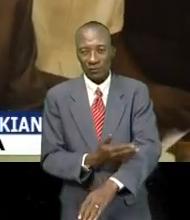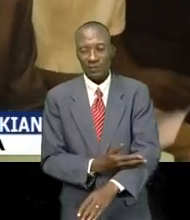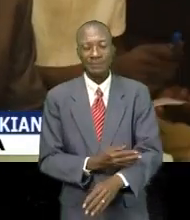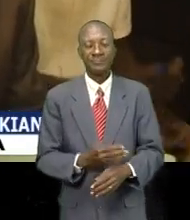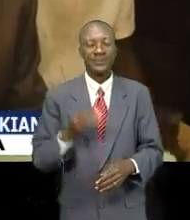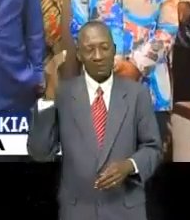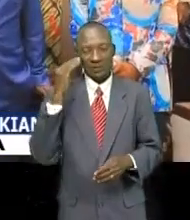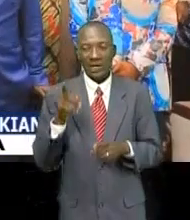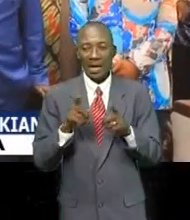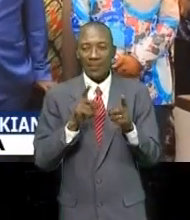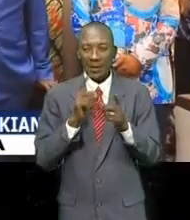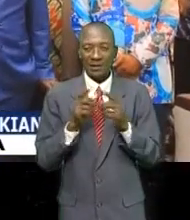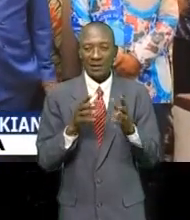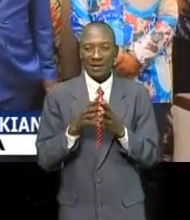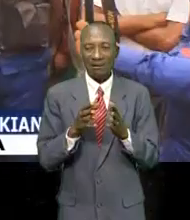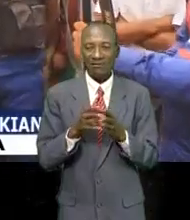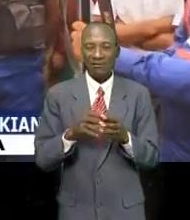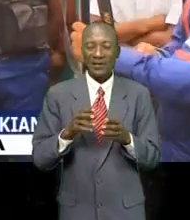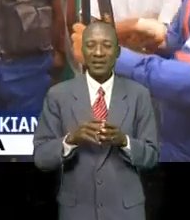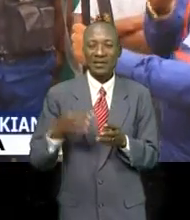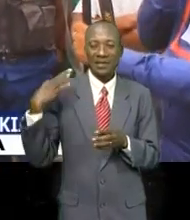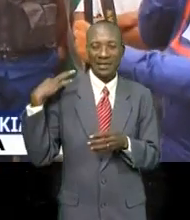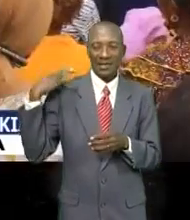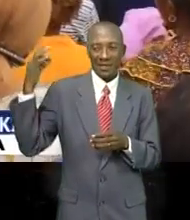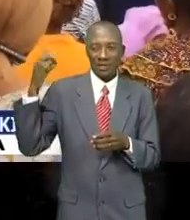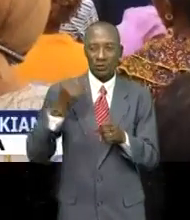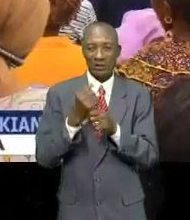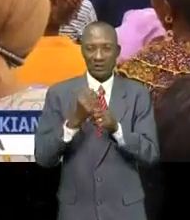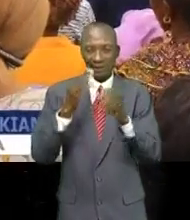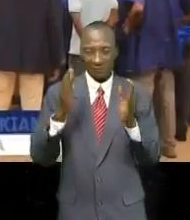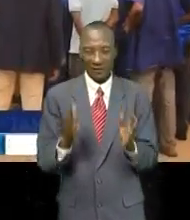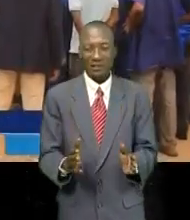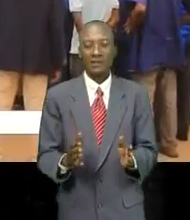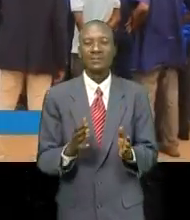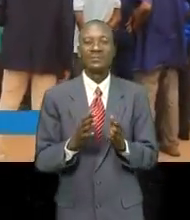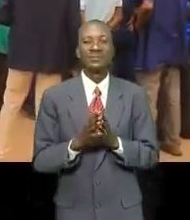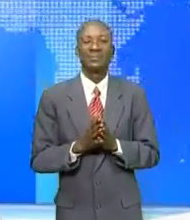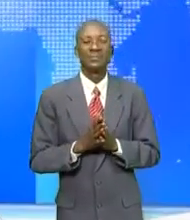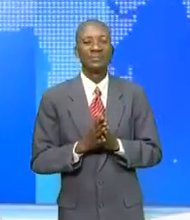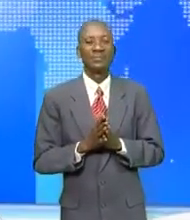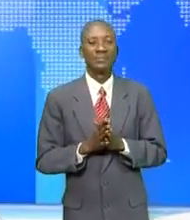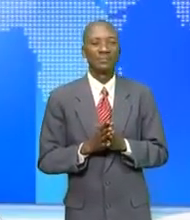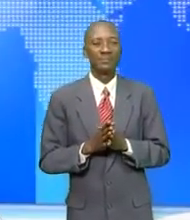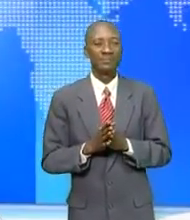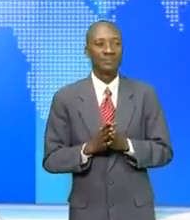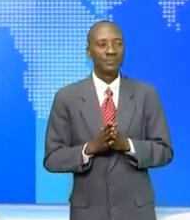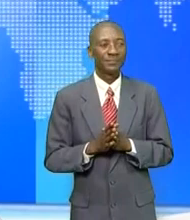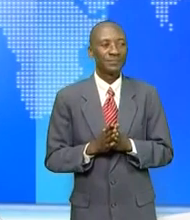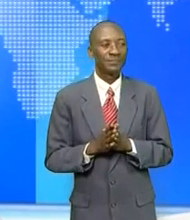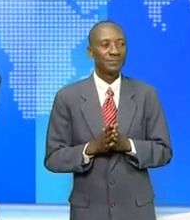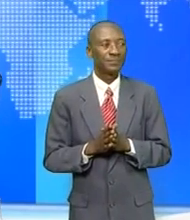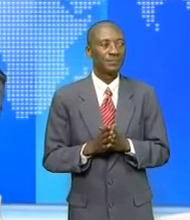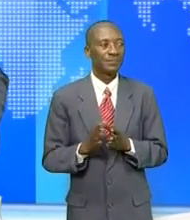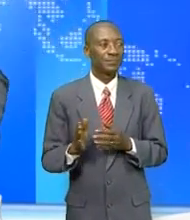syndicale et les employés eux-mêmes pour plus de solidarité au profit du bon rendement. On en parlait